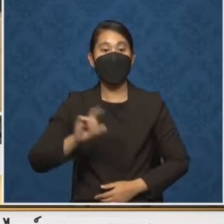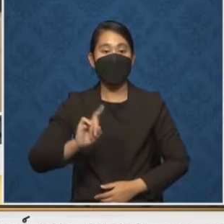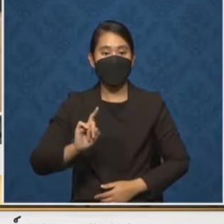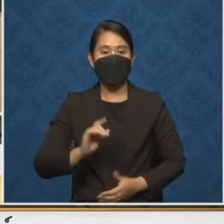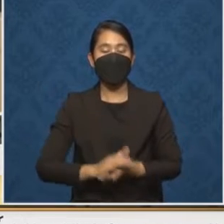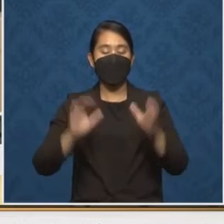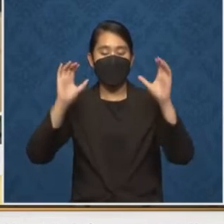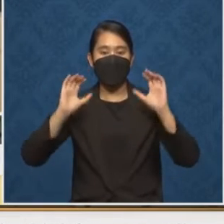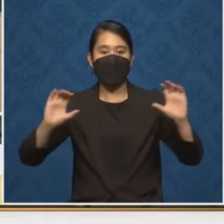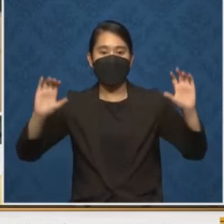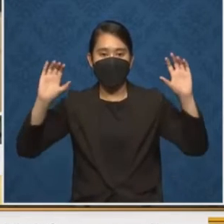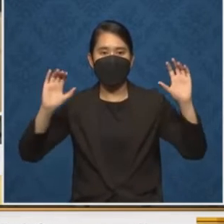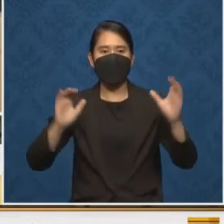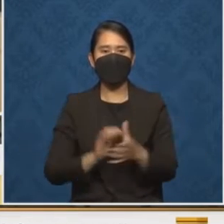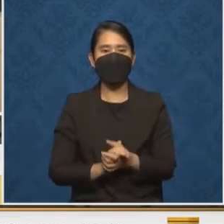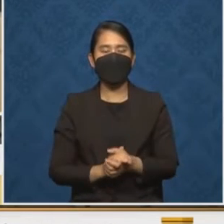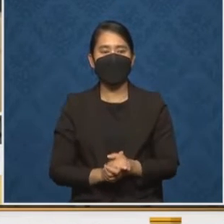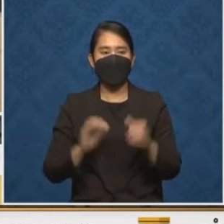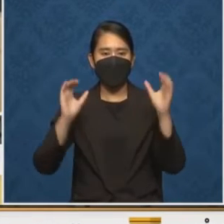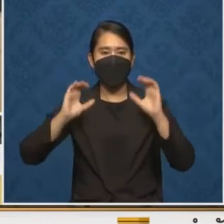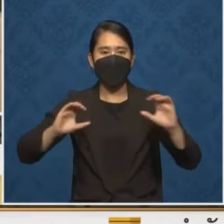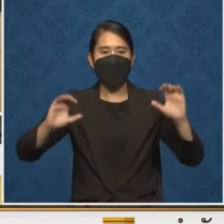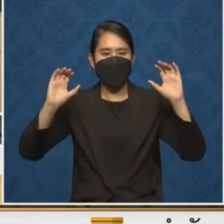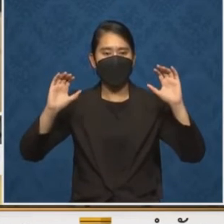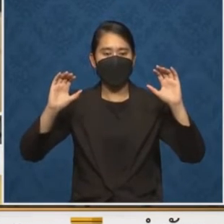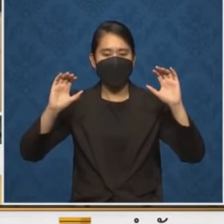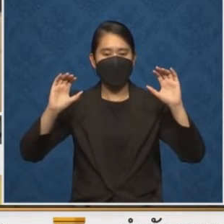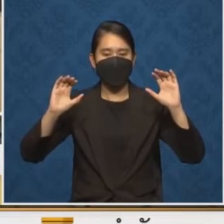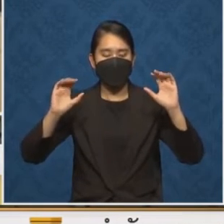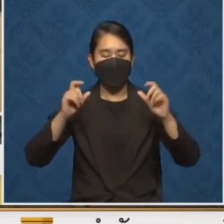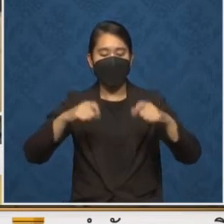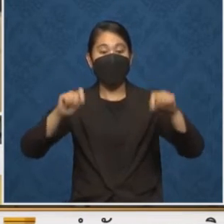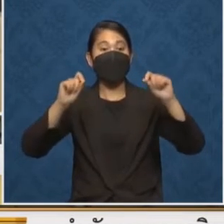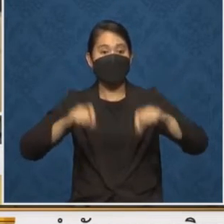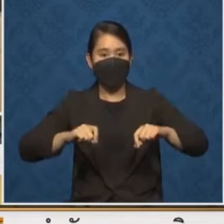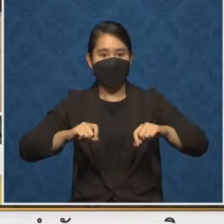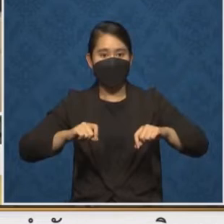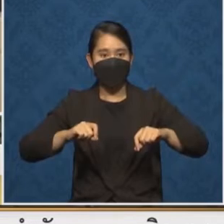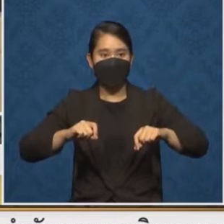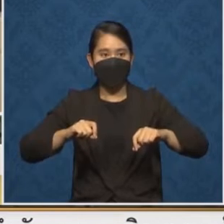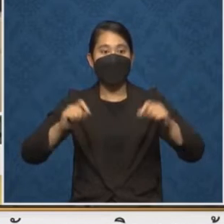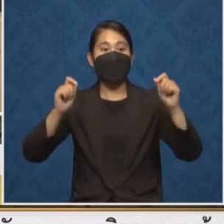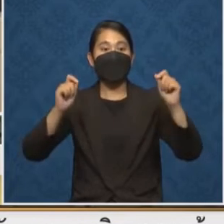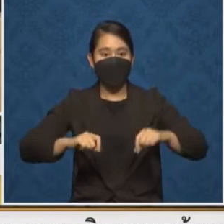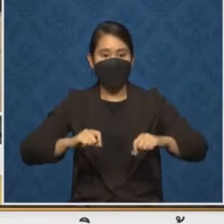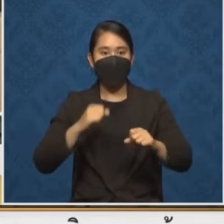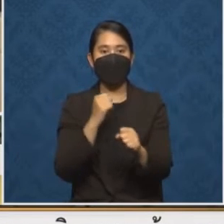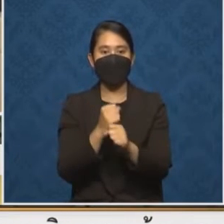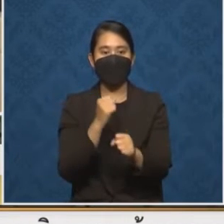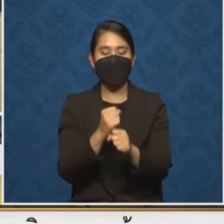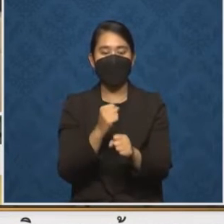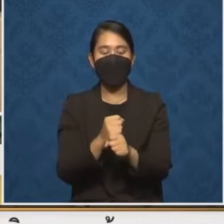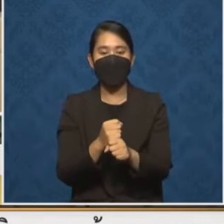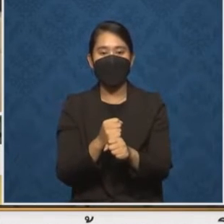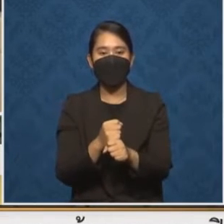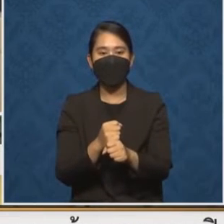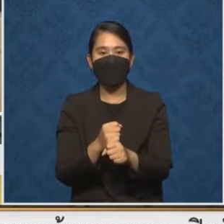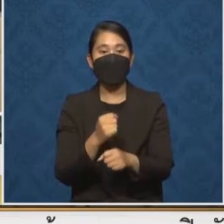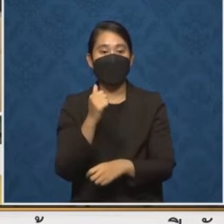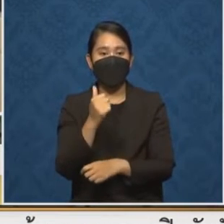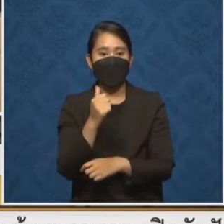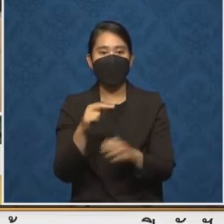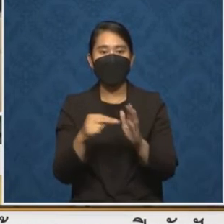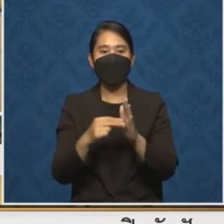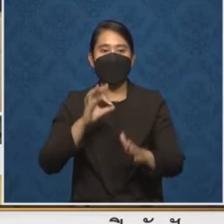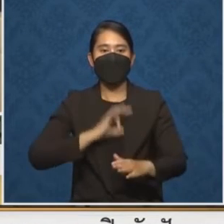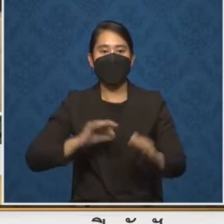หนวยงานรัท มือไ่กแล้แต่ทำสนยา ในลสนาทที่เปิดช่อง ให้มีการทําอนุญาตตลาการได้เกิด